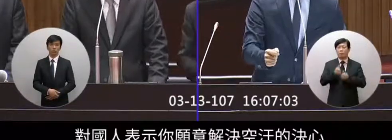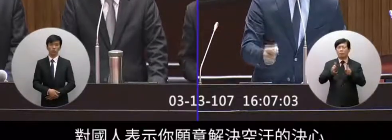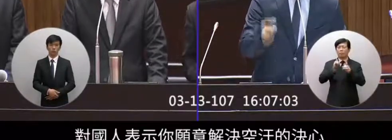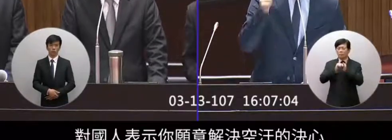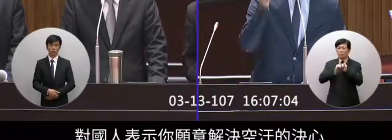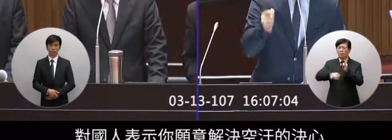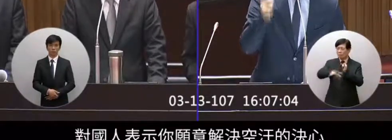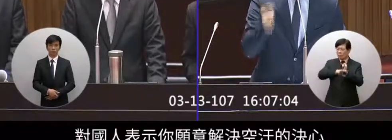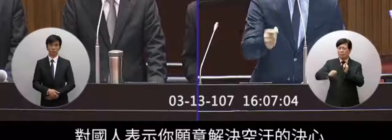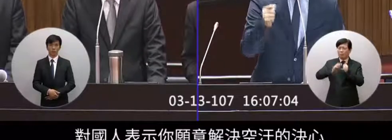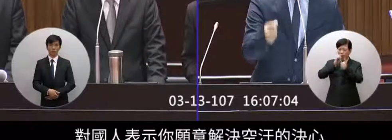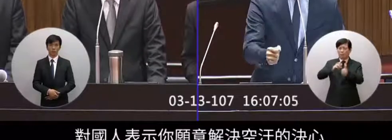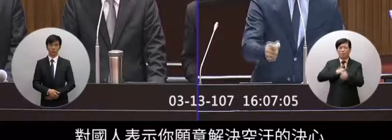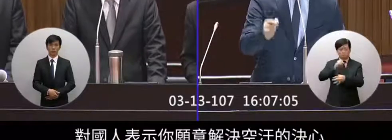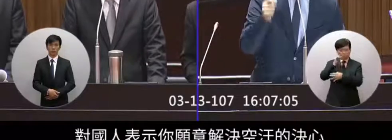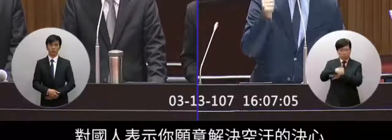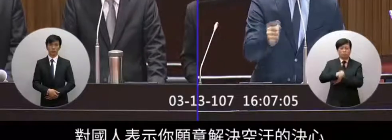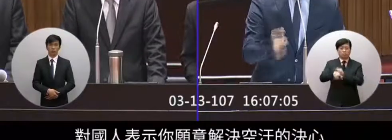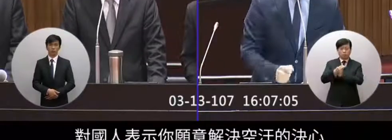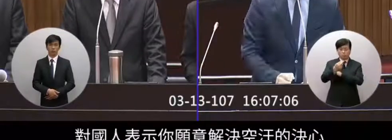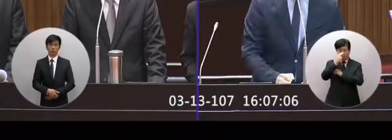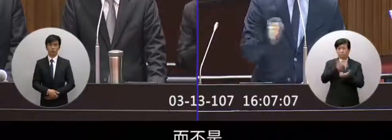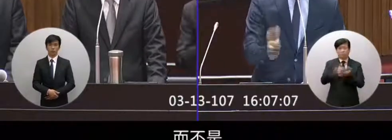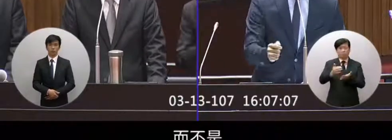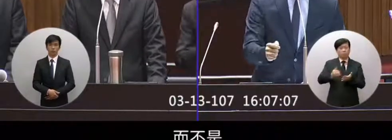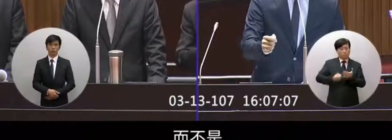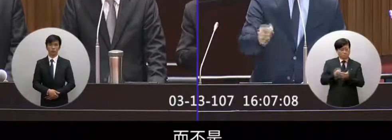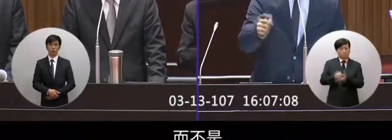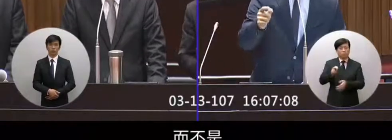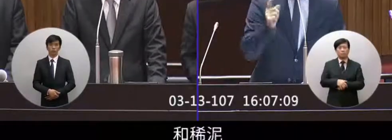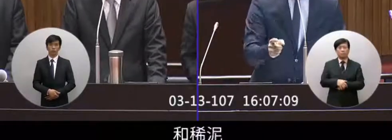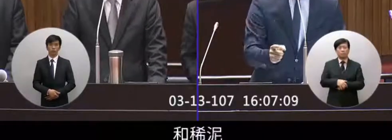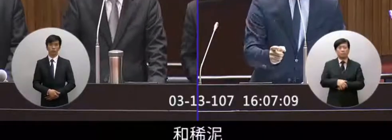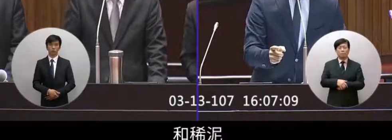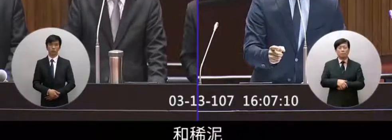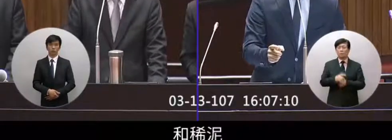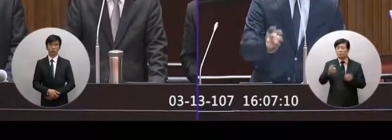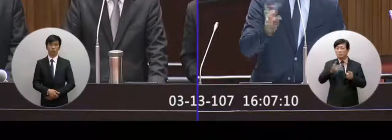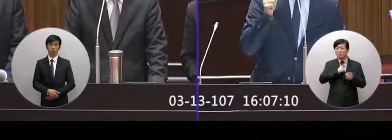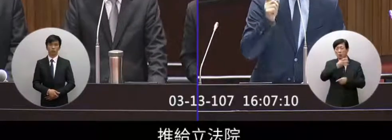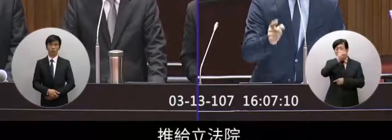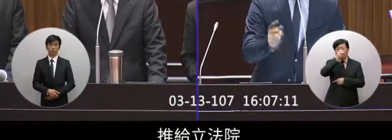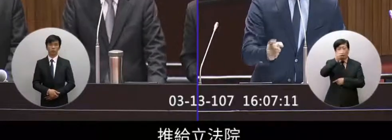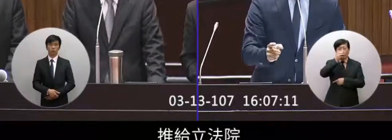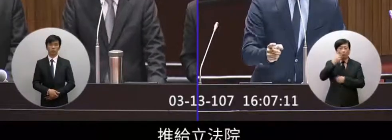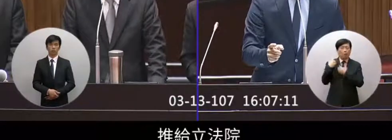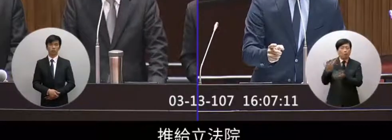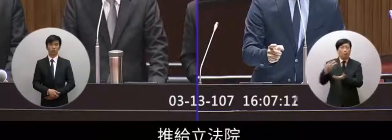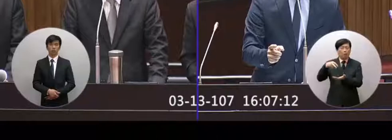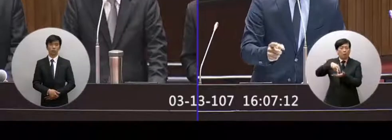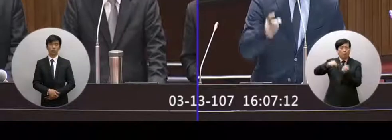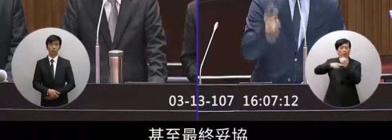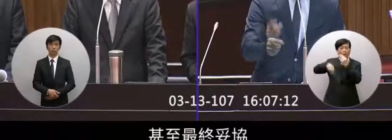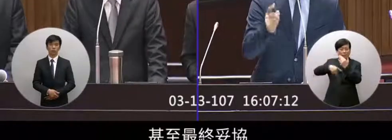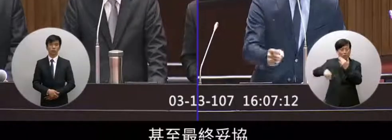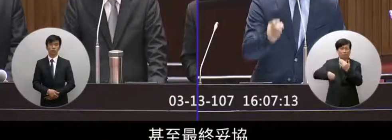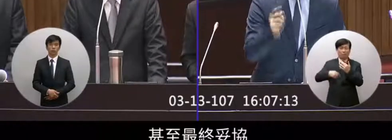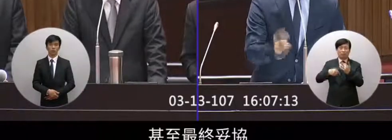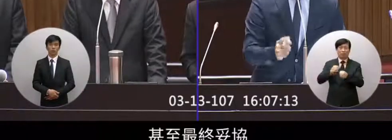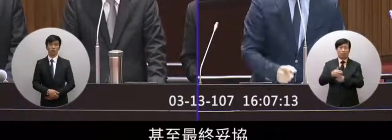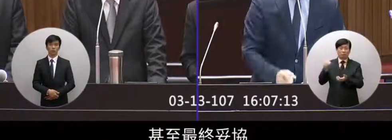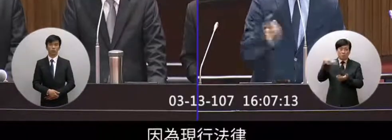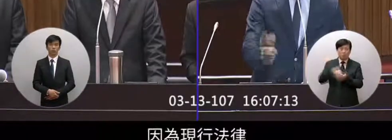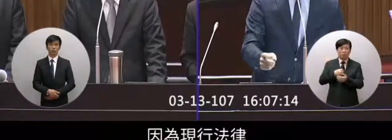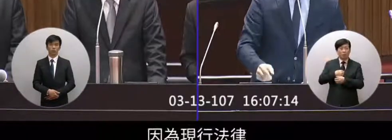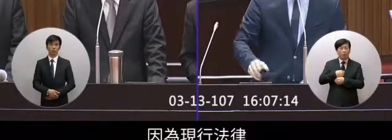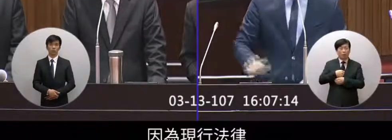人表示你愿意解决空污的决心，而不是和稀泥推给立法院，甚至最